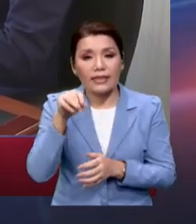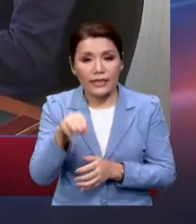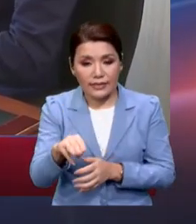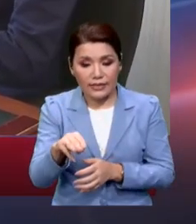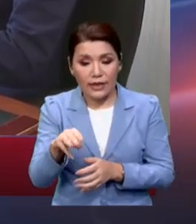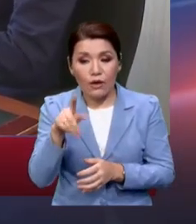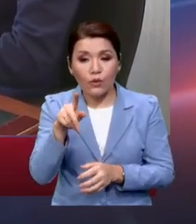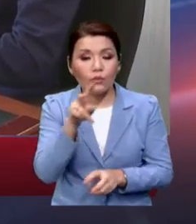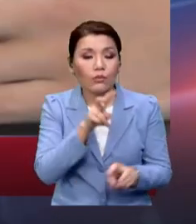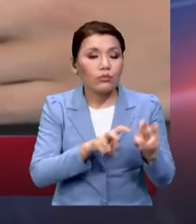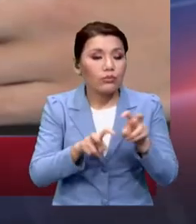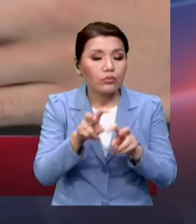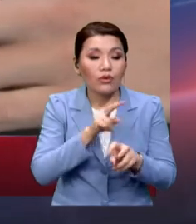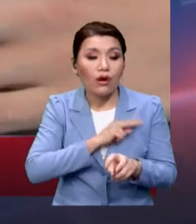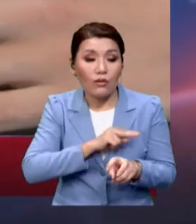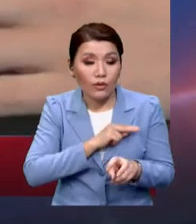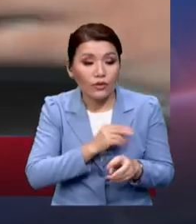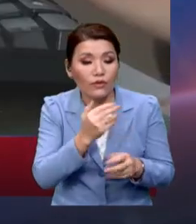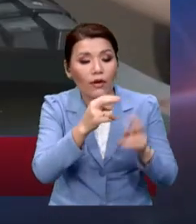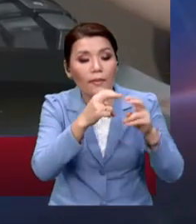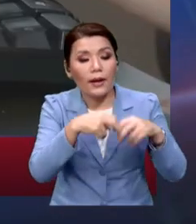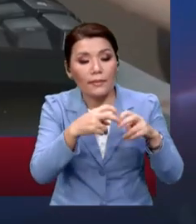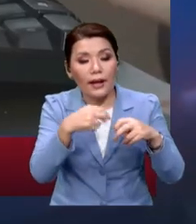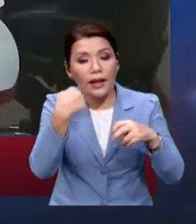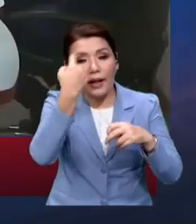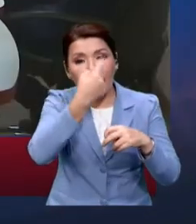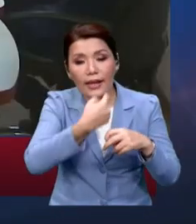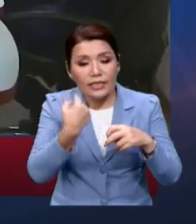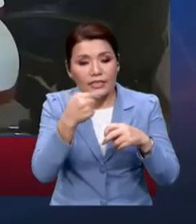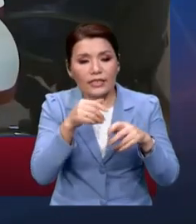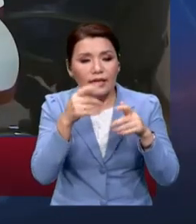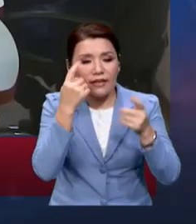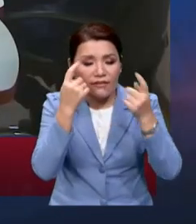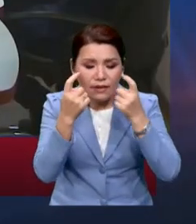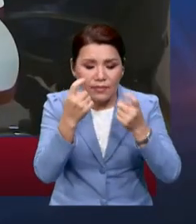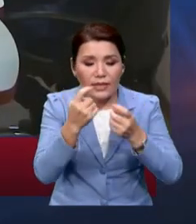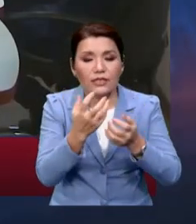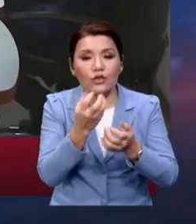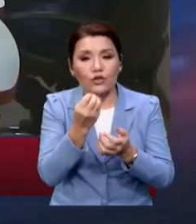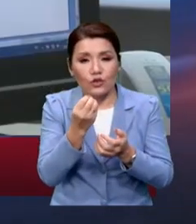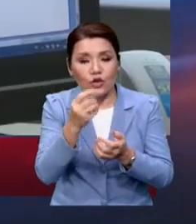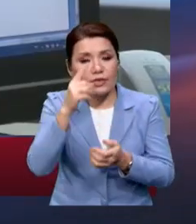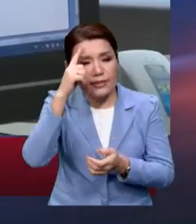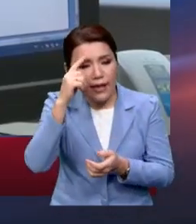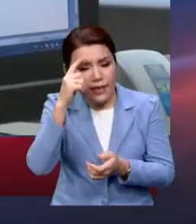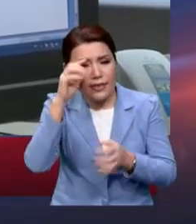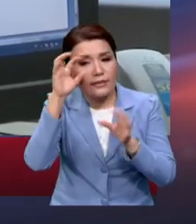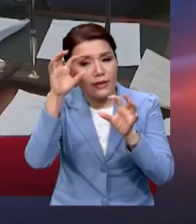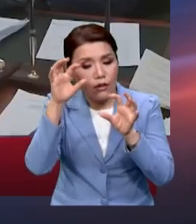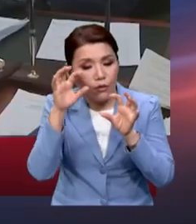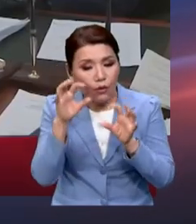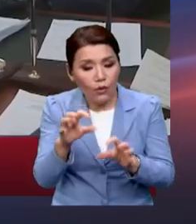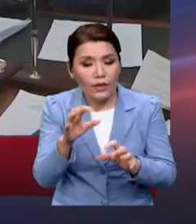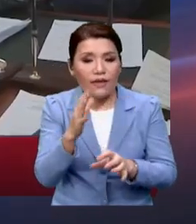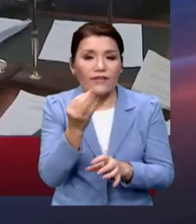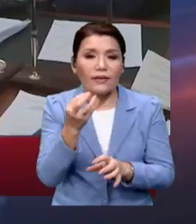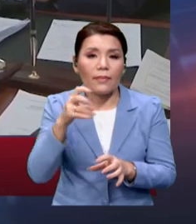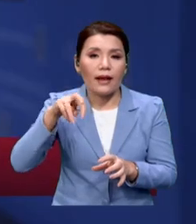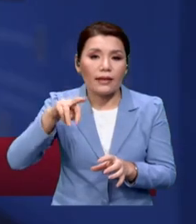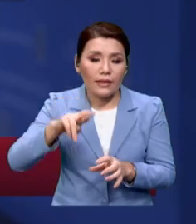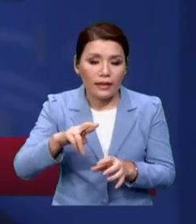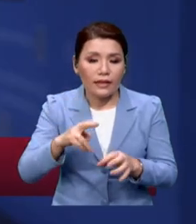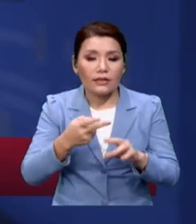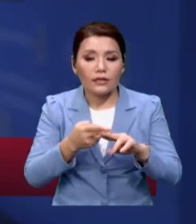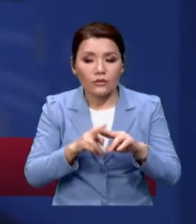У соискателей будут проверять личные компетенции, а также наличие знаний закона и